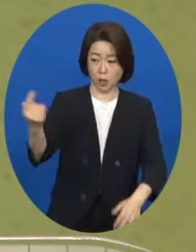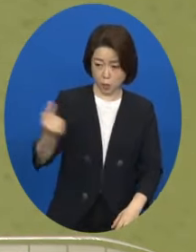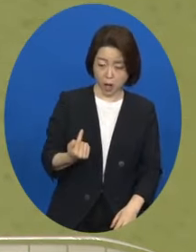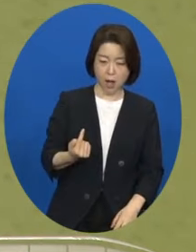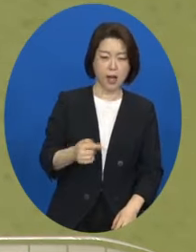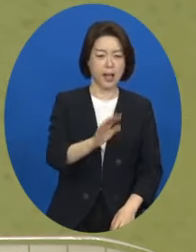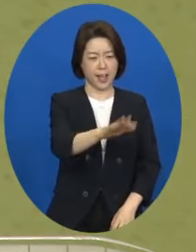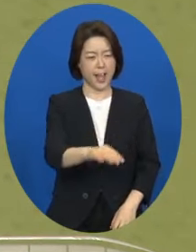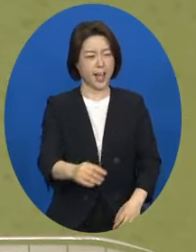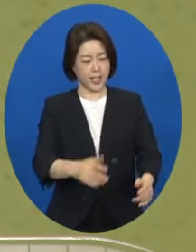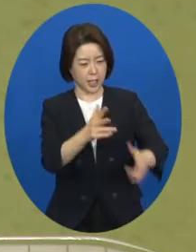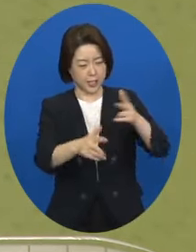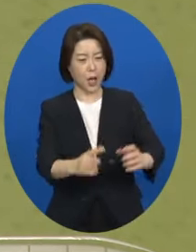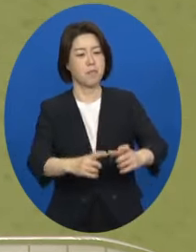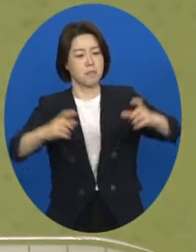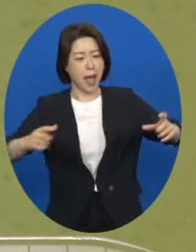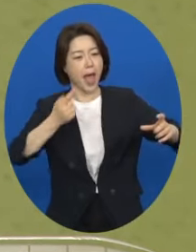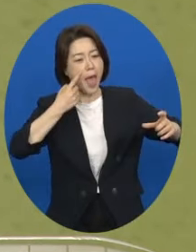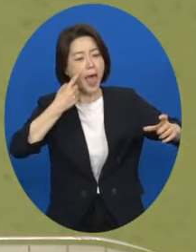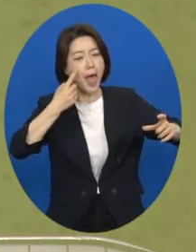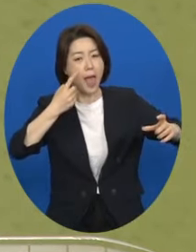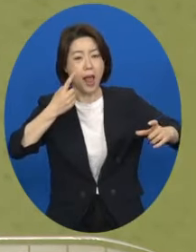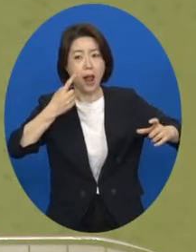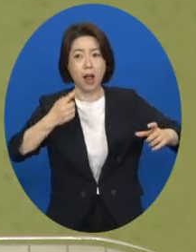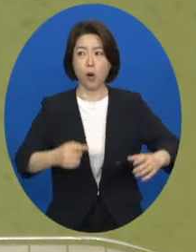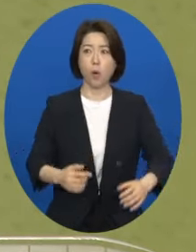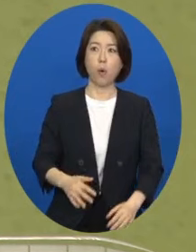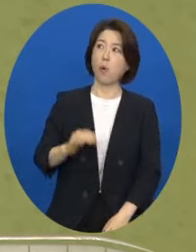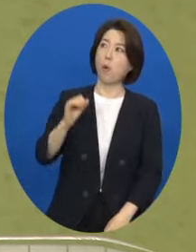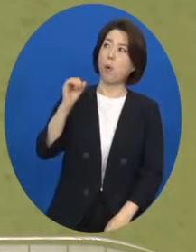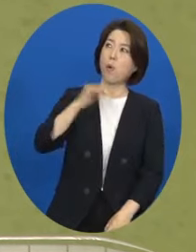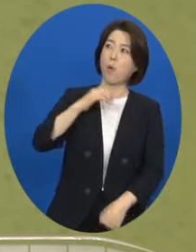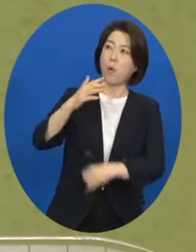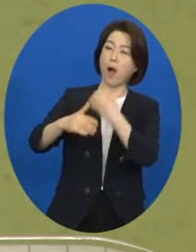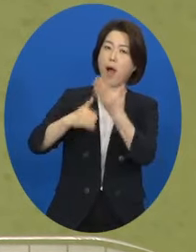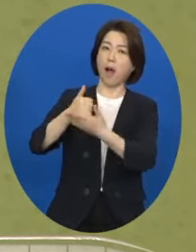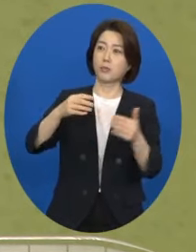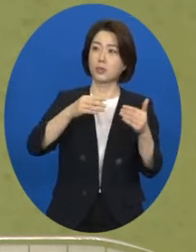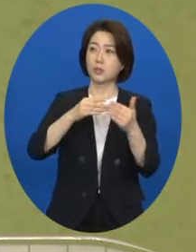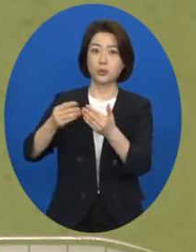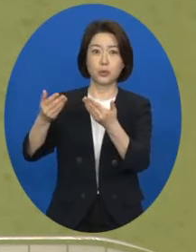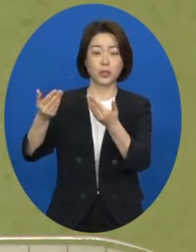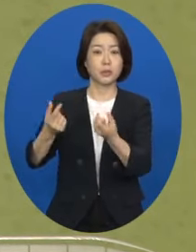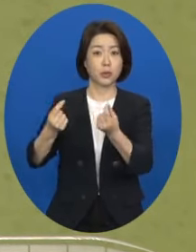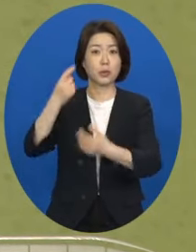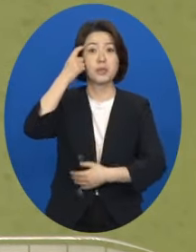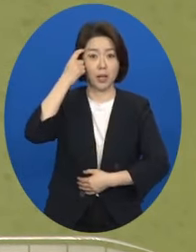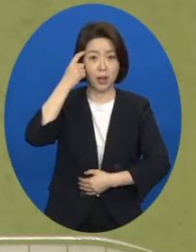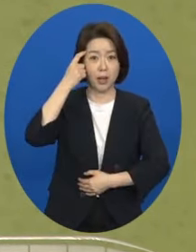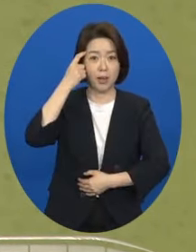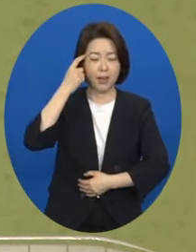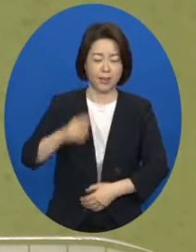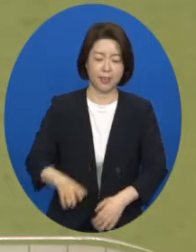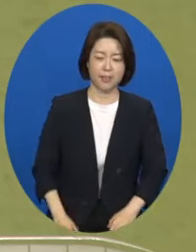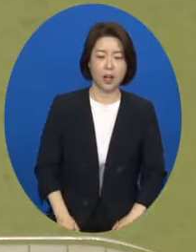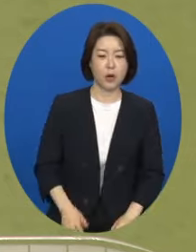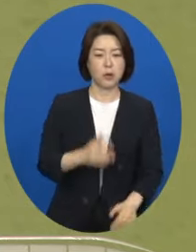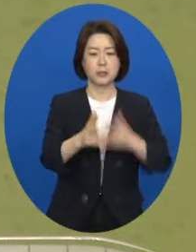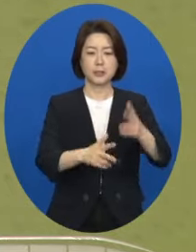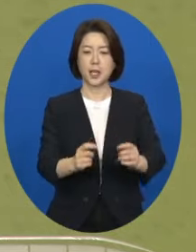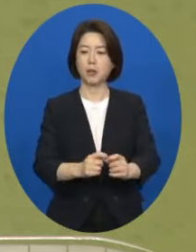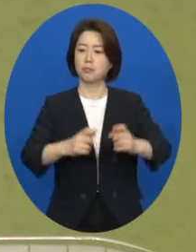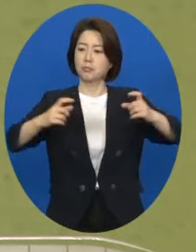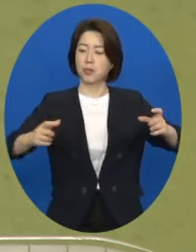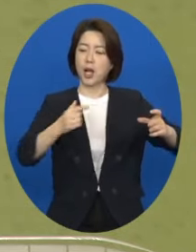해보자 이거를. 야 하나님 인도하시는 거 아니겠습니까? 그렇죠. 뭐 그럴 때가 많이 있어요. 그래서 크게 해보려고